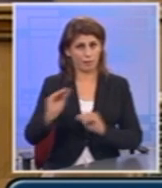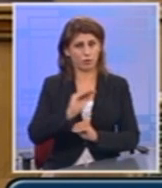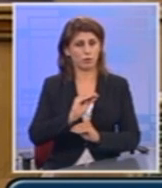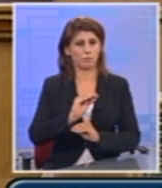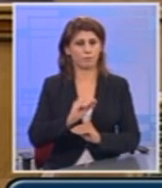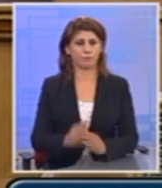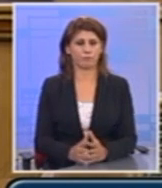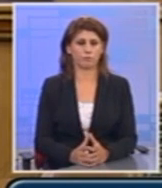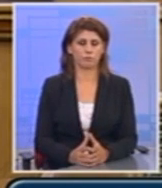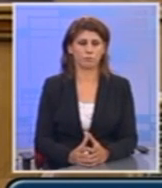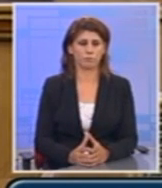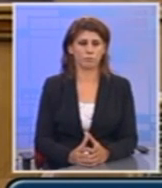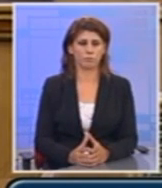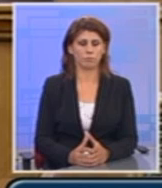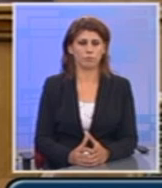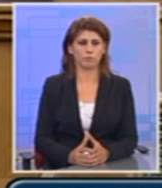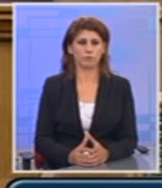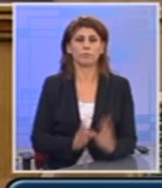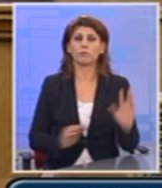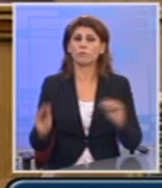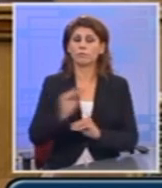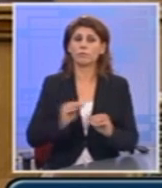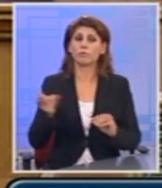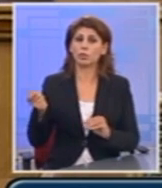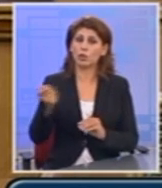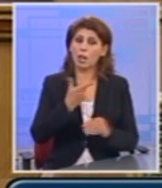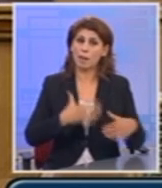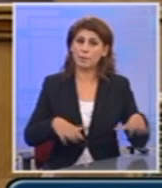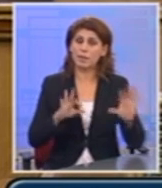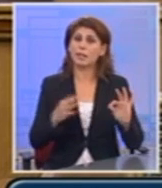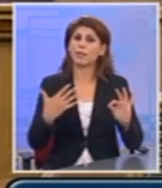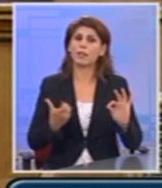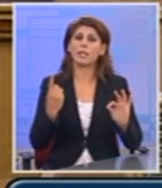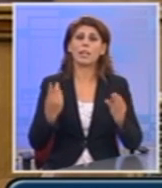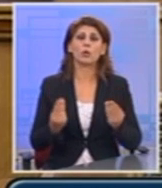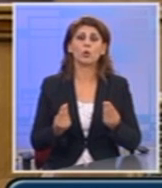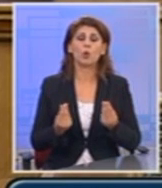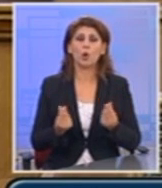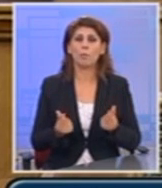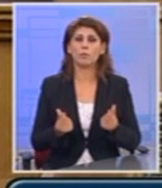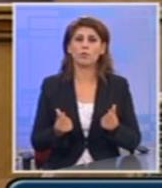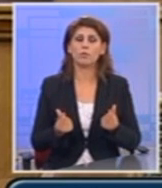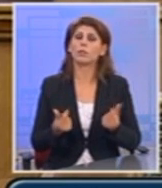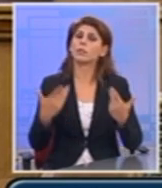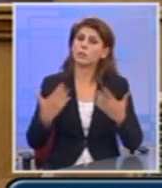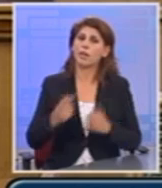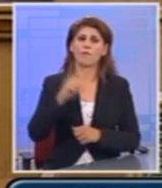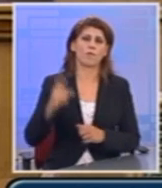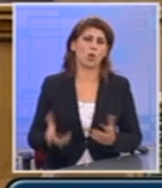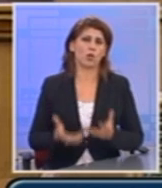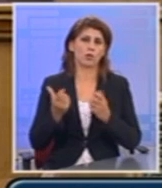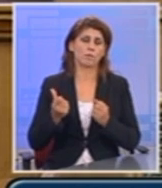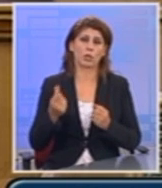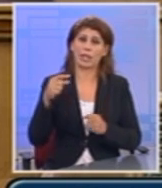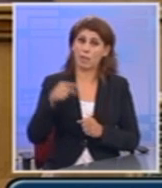αναδιάρθρωση και η αναδιάρθρωση του χρέους εξαρχής θα ήταν ένας τρόπος να καταστεί βιώσιμο